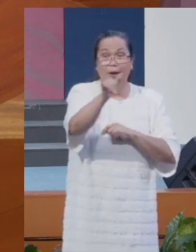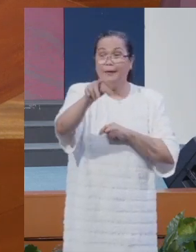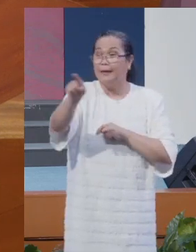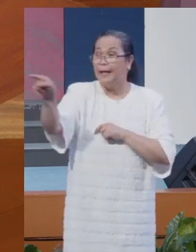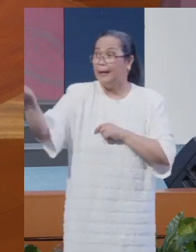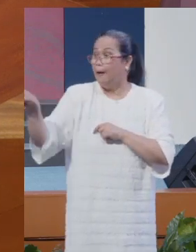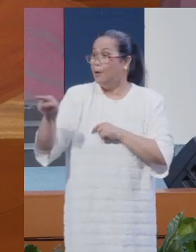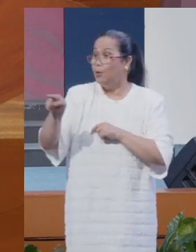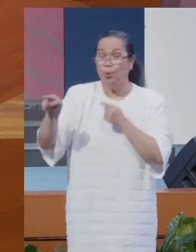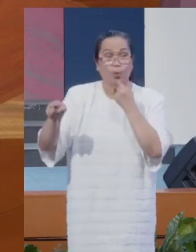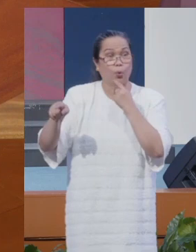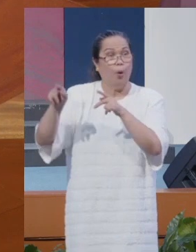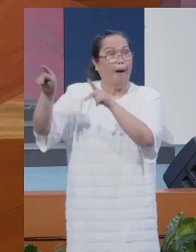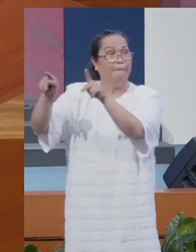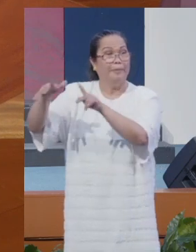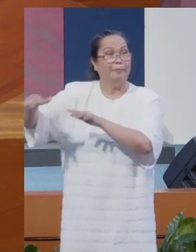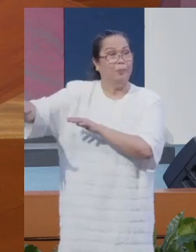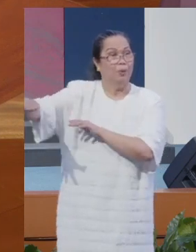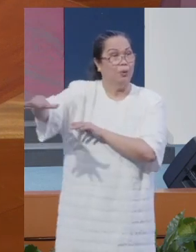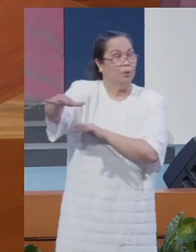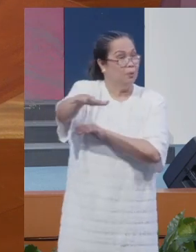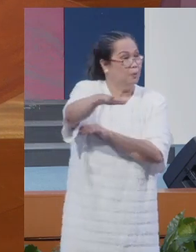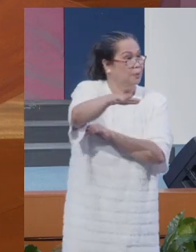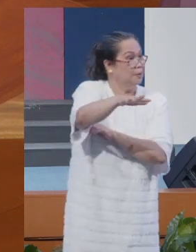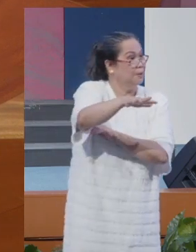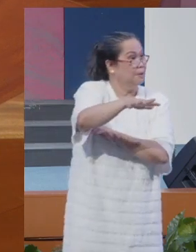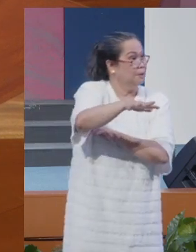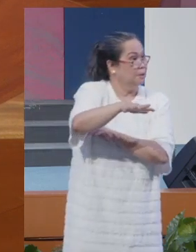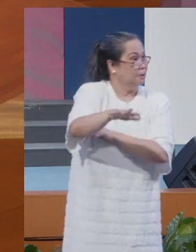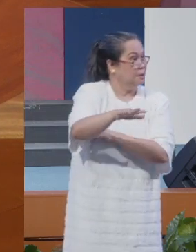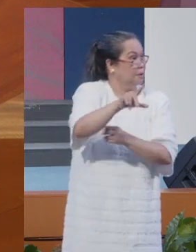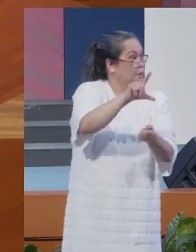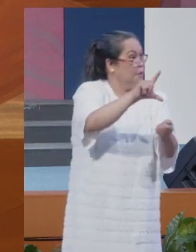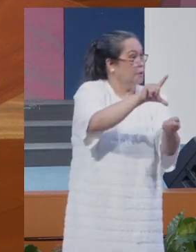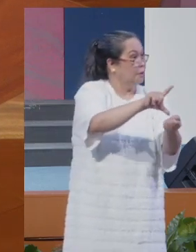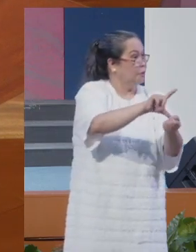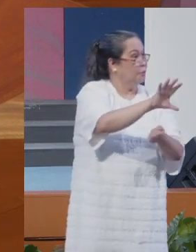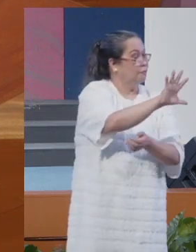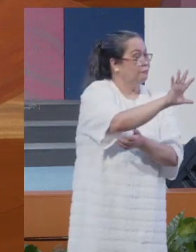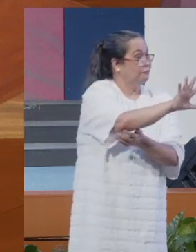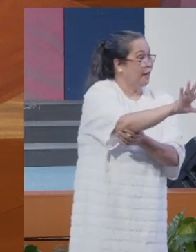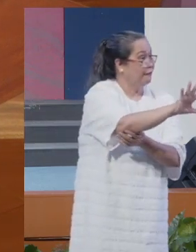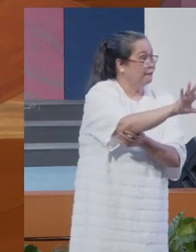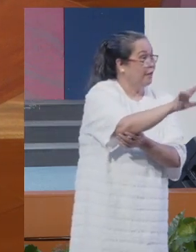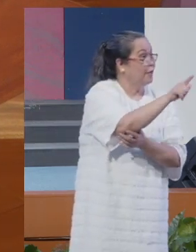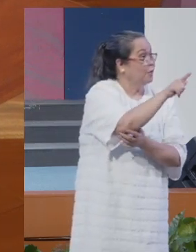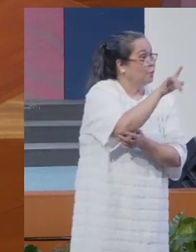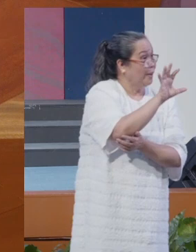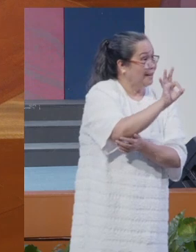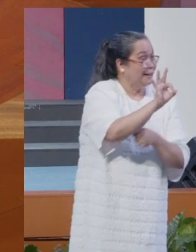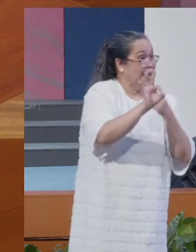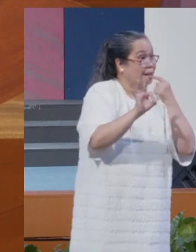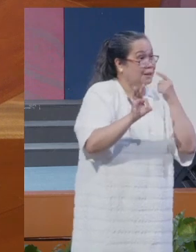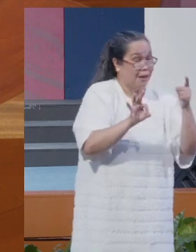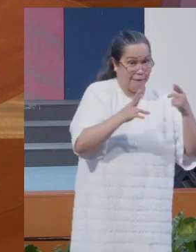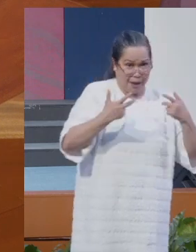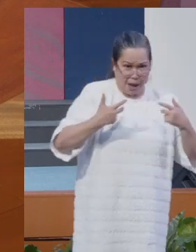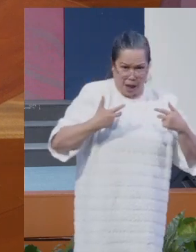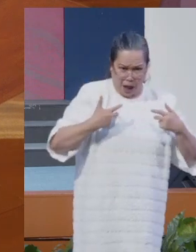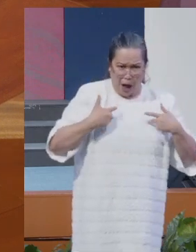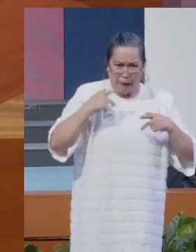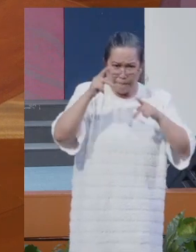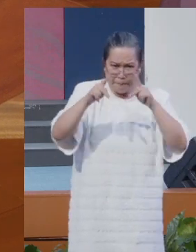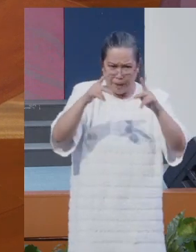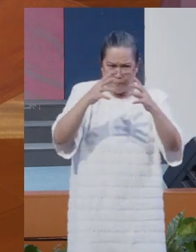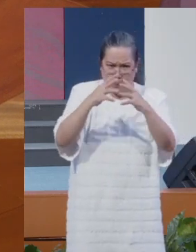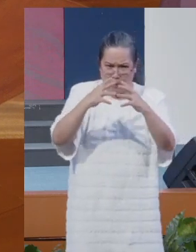naroroon. Ang mga tao po na naroroon, according to Luke 5:29, ang sabi doon, there was a large company of